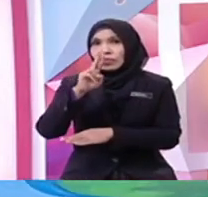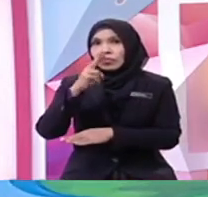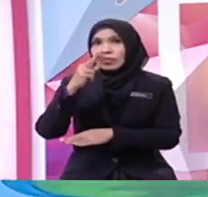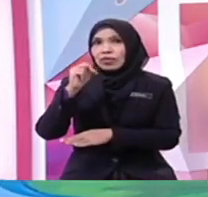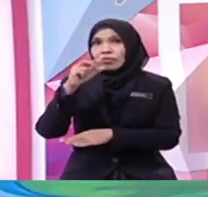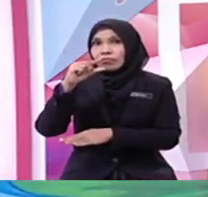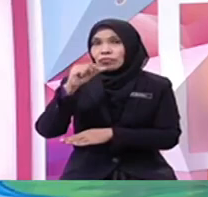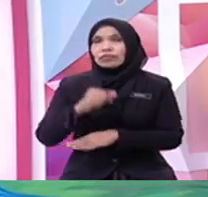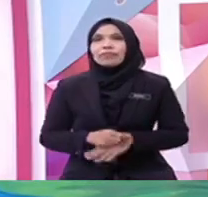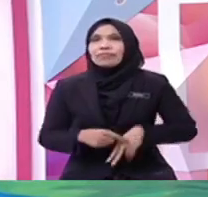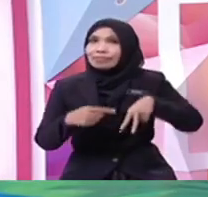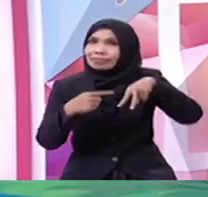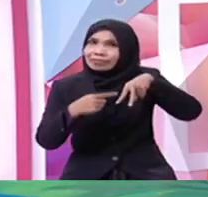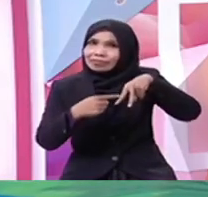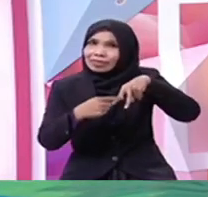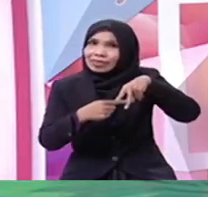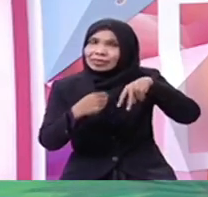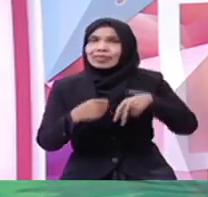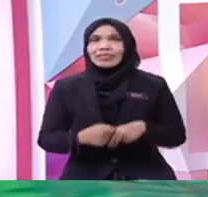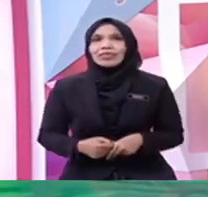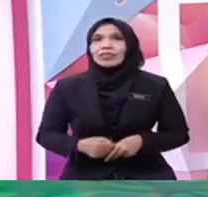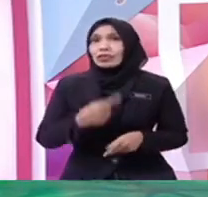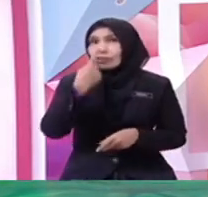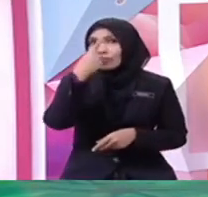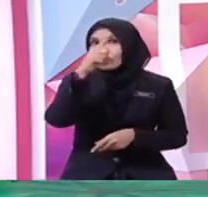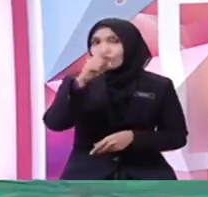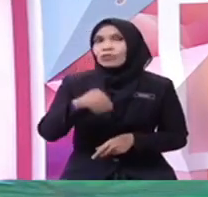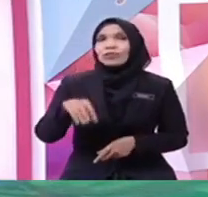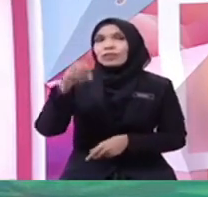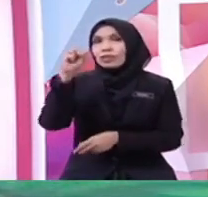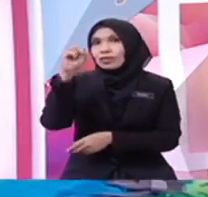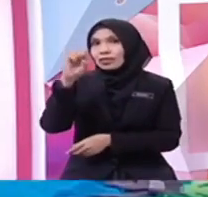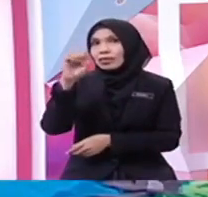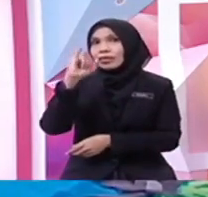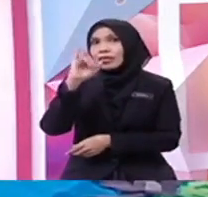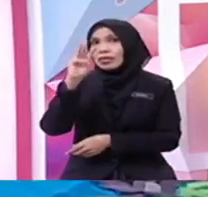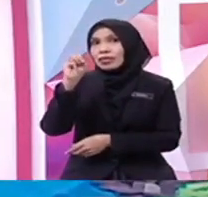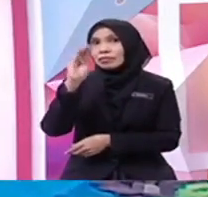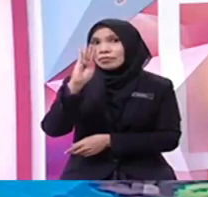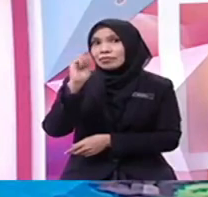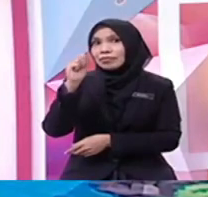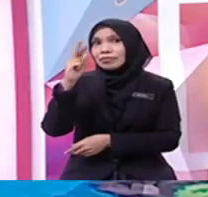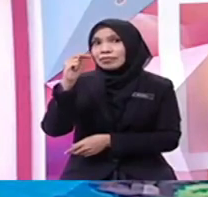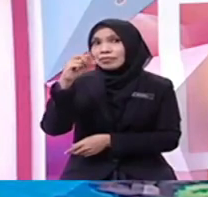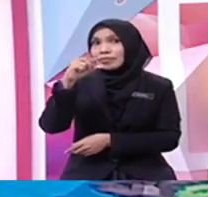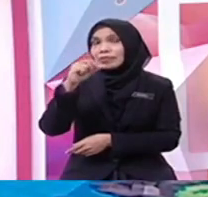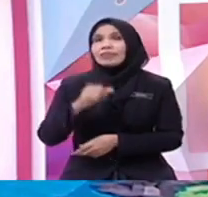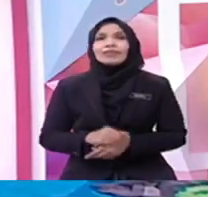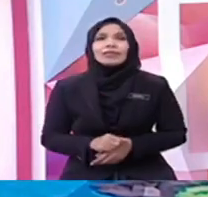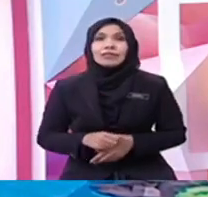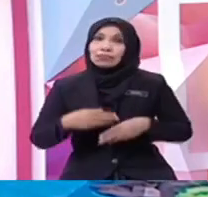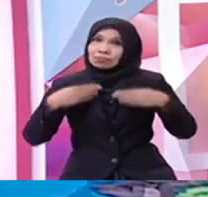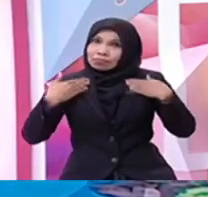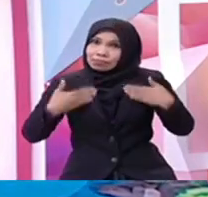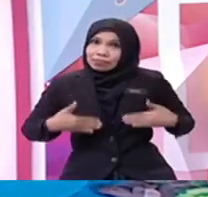hujung kaki gitu ah seimbangkan badan nampak soke ya ini cek gujing si